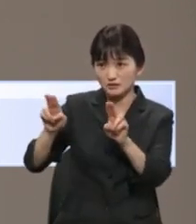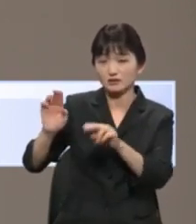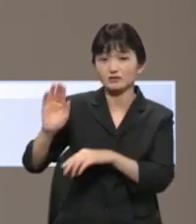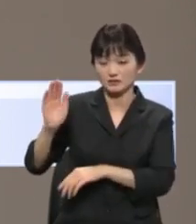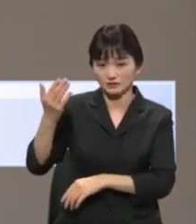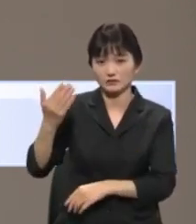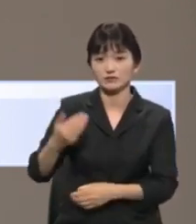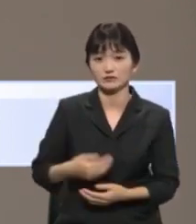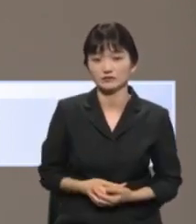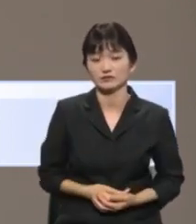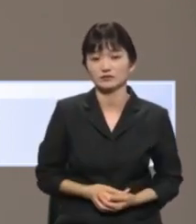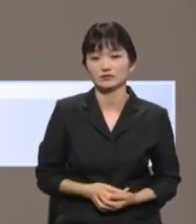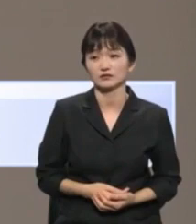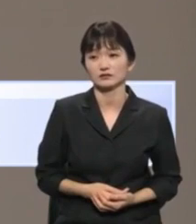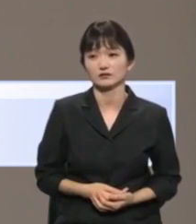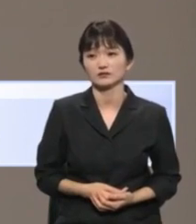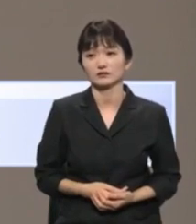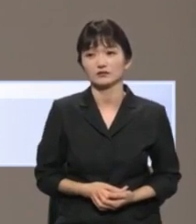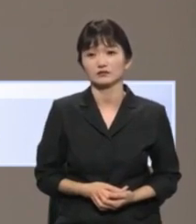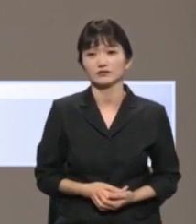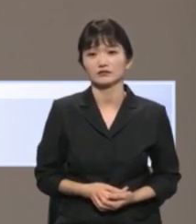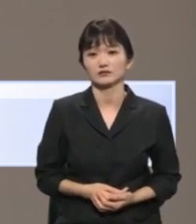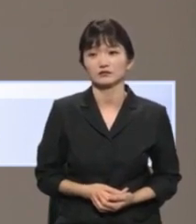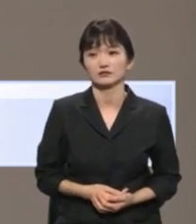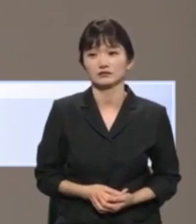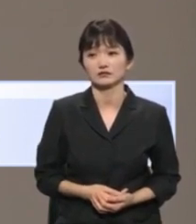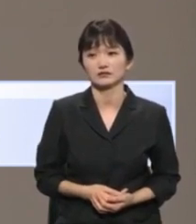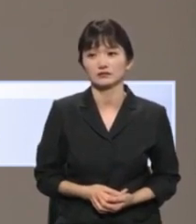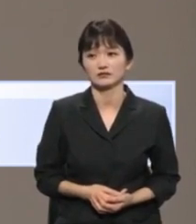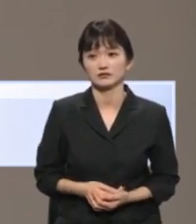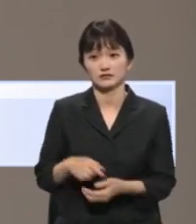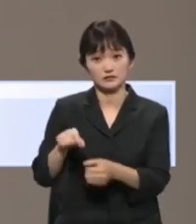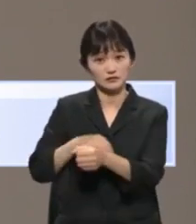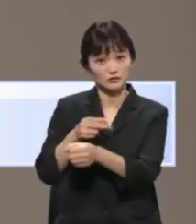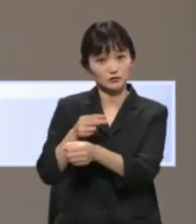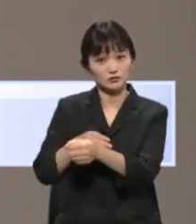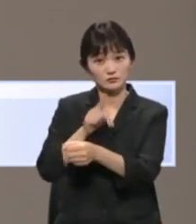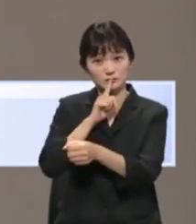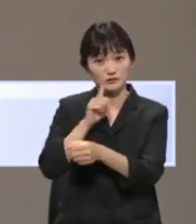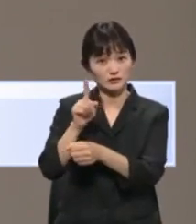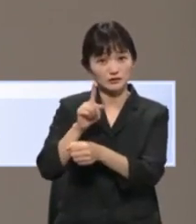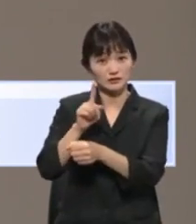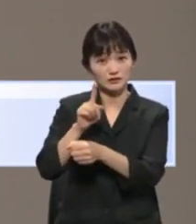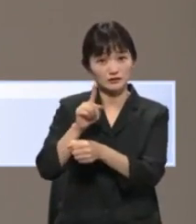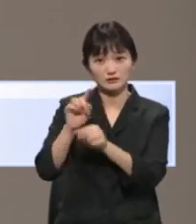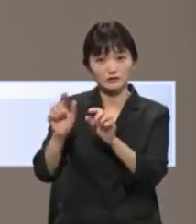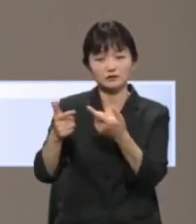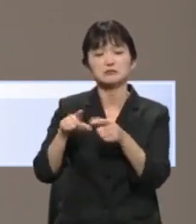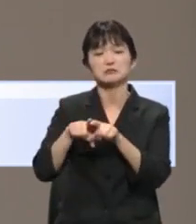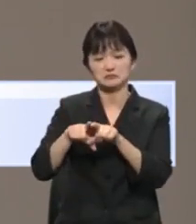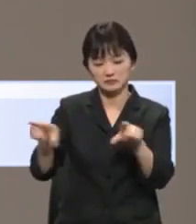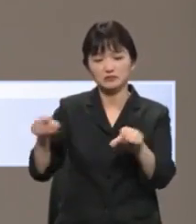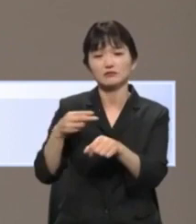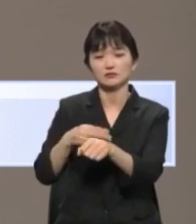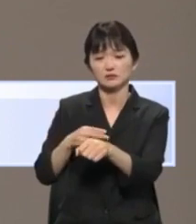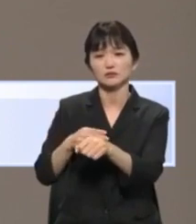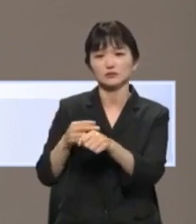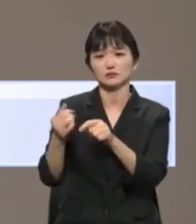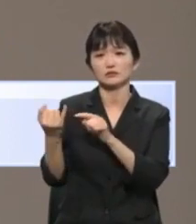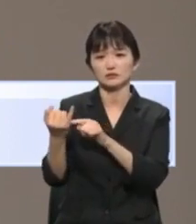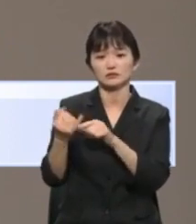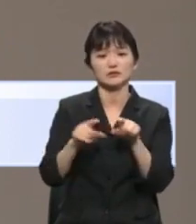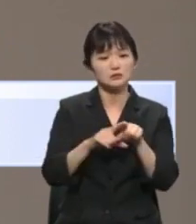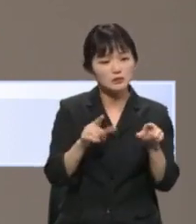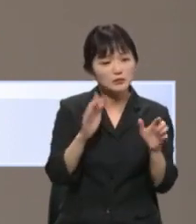거거든요 그런데 그 사건에서는 뭐 특수교사 이런 문제가 전혀 아니었습니다 그냥 평범한 그냥 선생님이 평범한